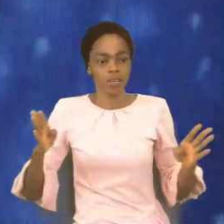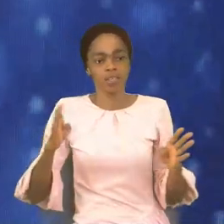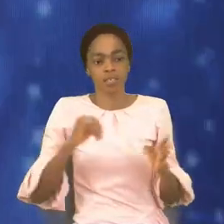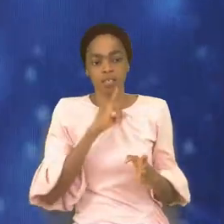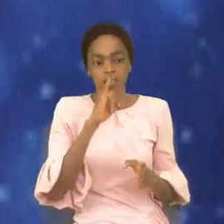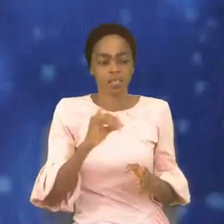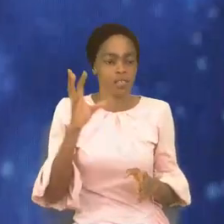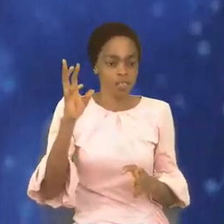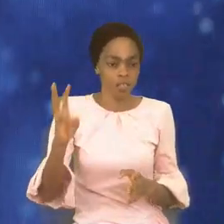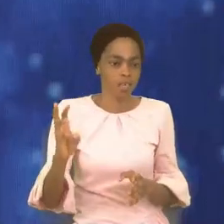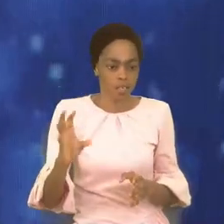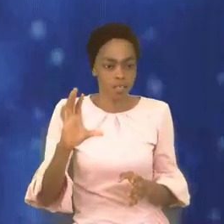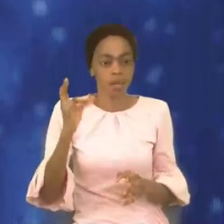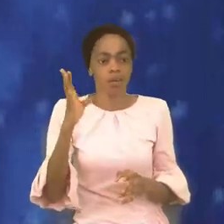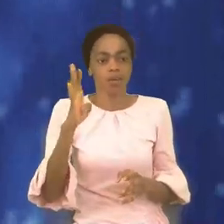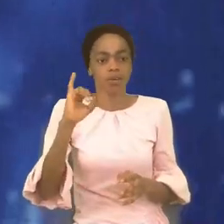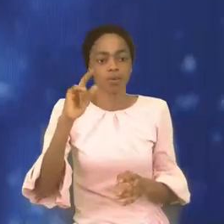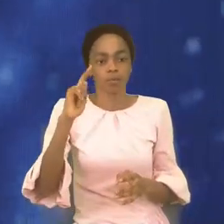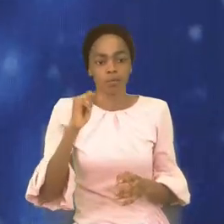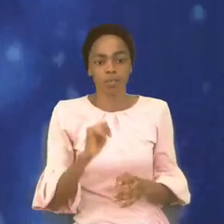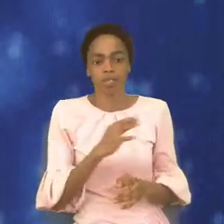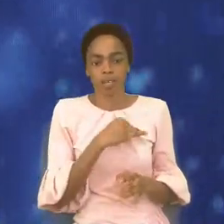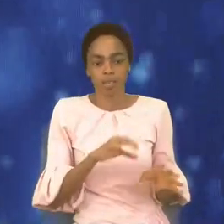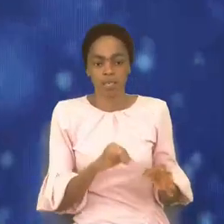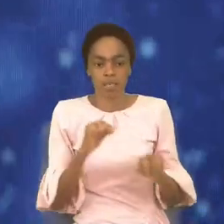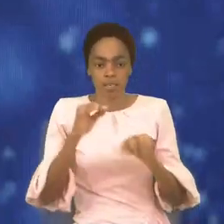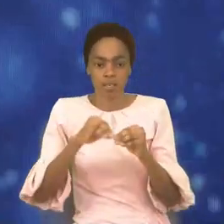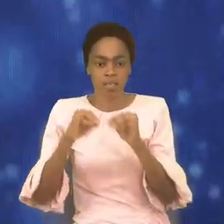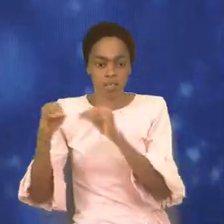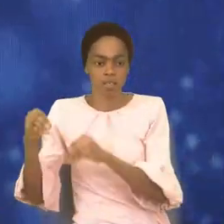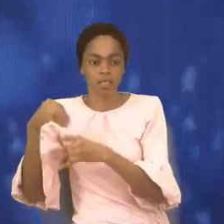Dura, dans la province de Babylone.